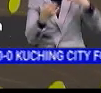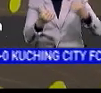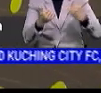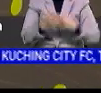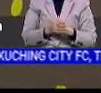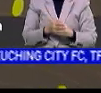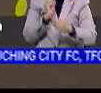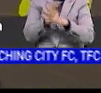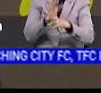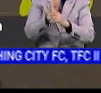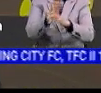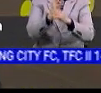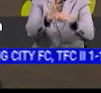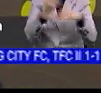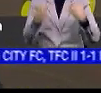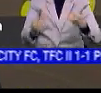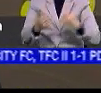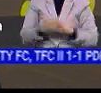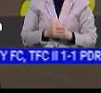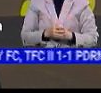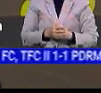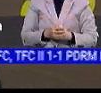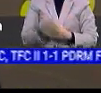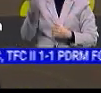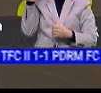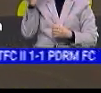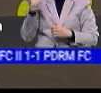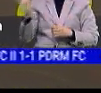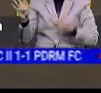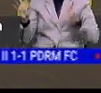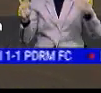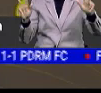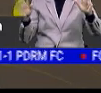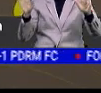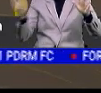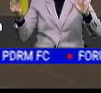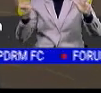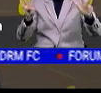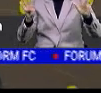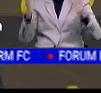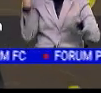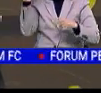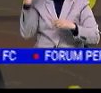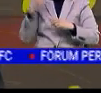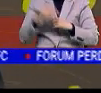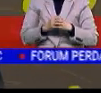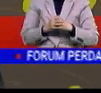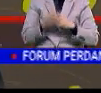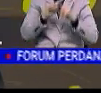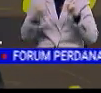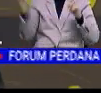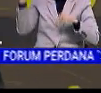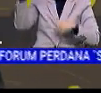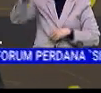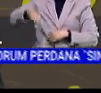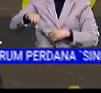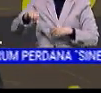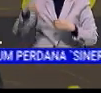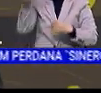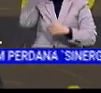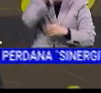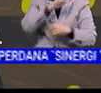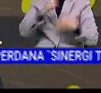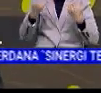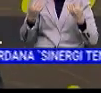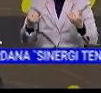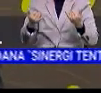all the way lah. And then we had one time 4-3, we should have kept our cool, but we lost touch of the game and then